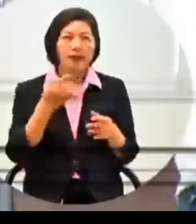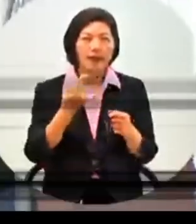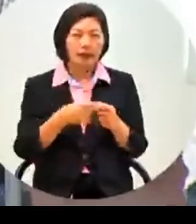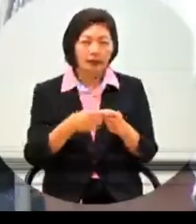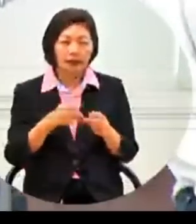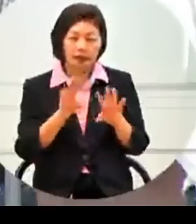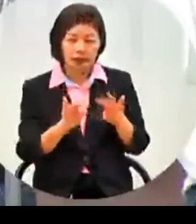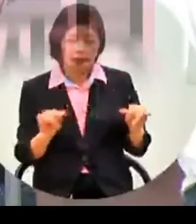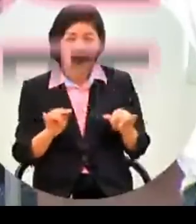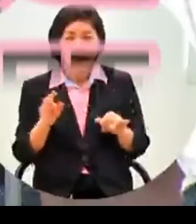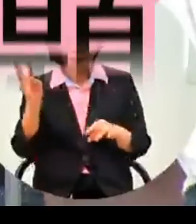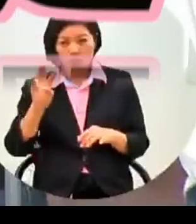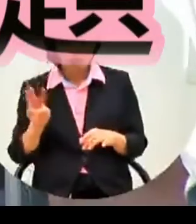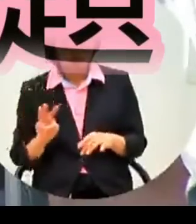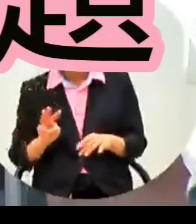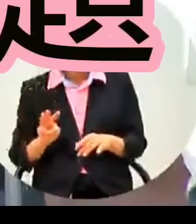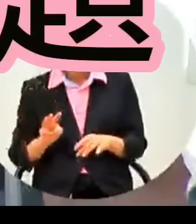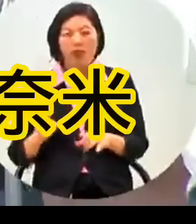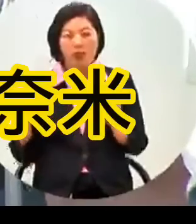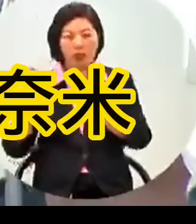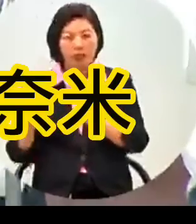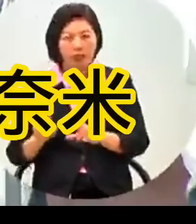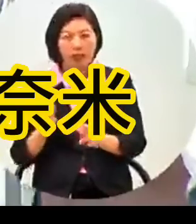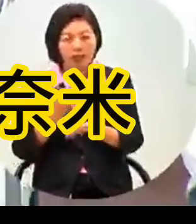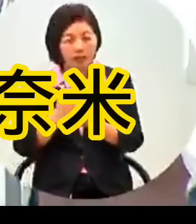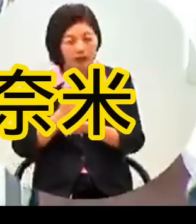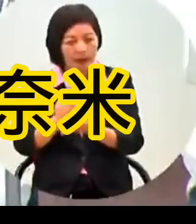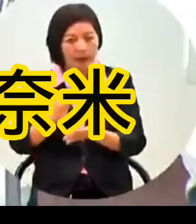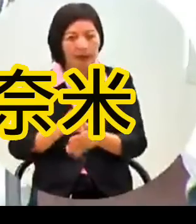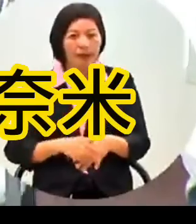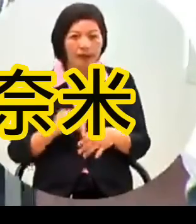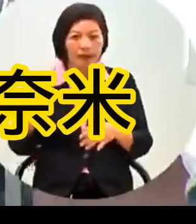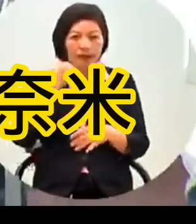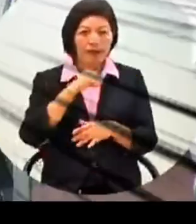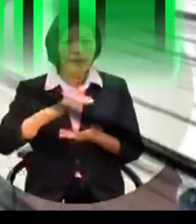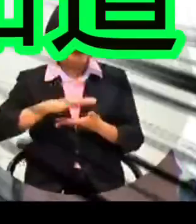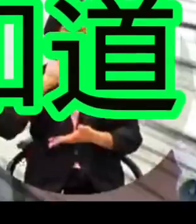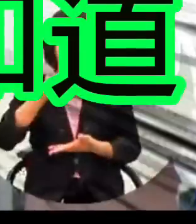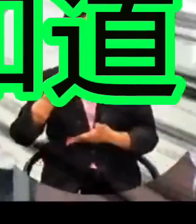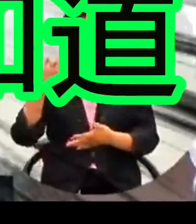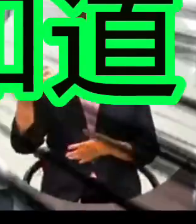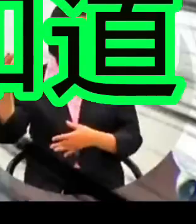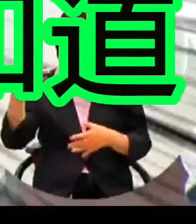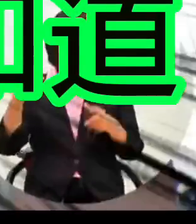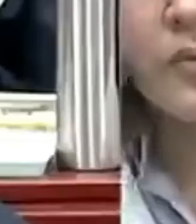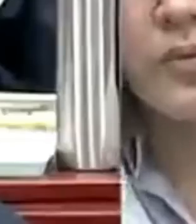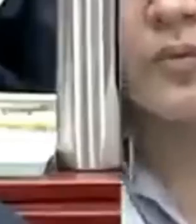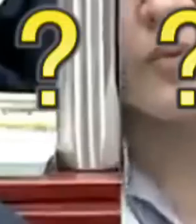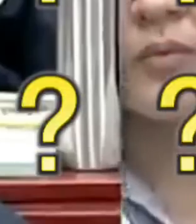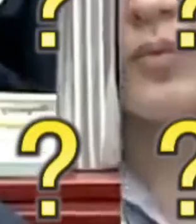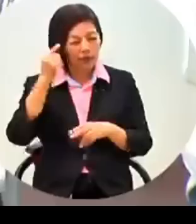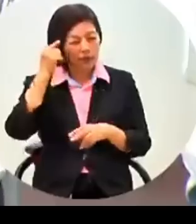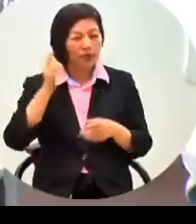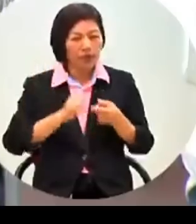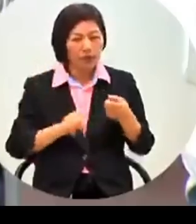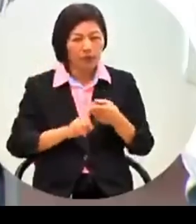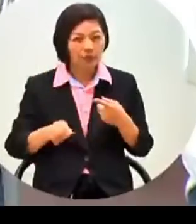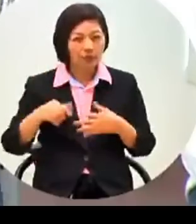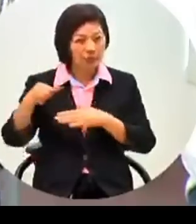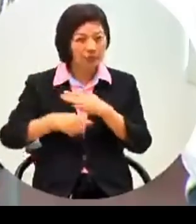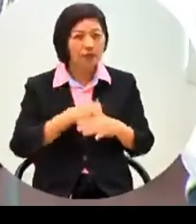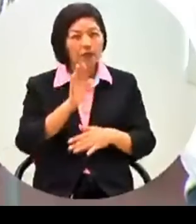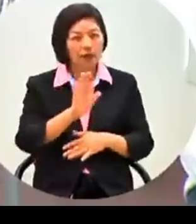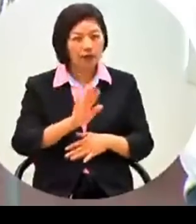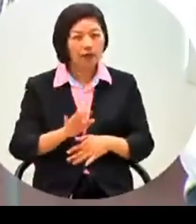还是供电？还是人才问题，台积电没有到高雄来设二八奈米，你知道还是不知道？好，表示你不